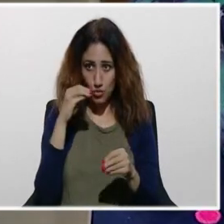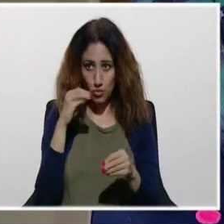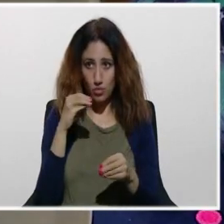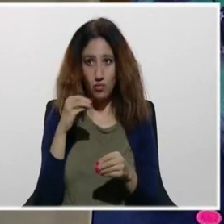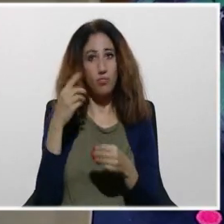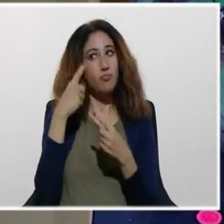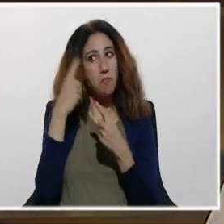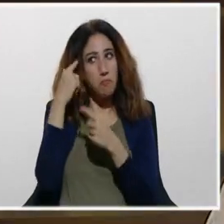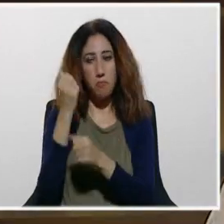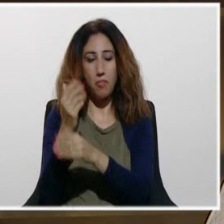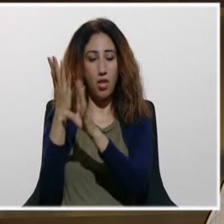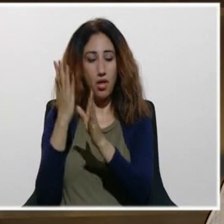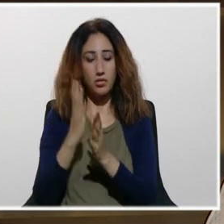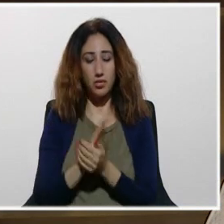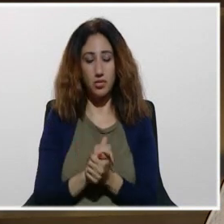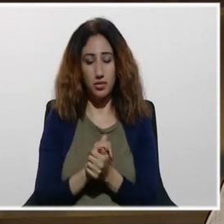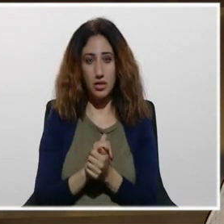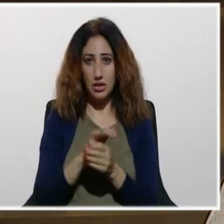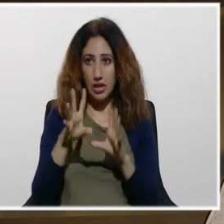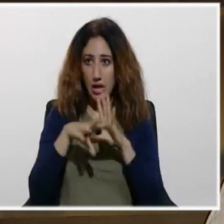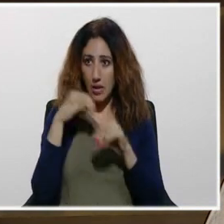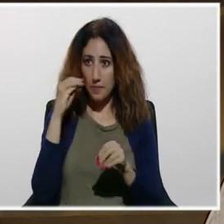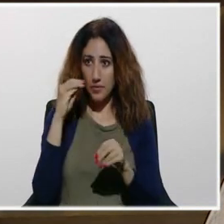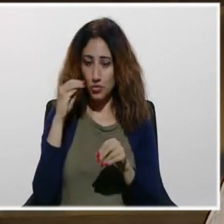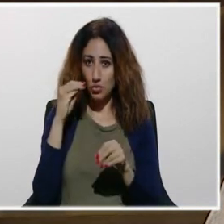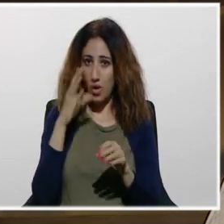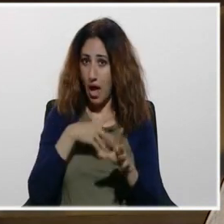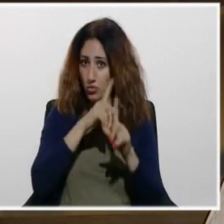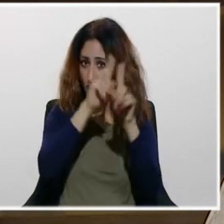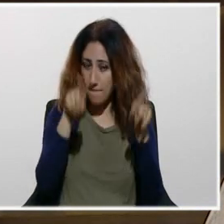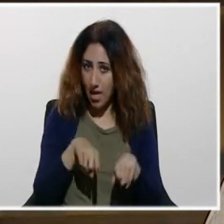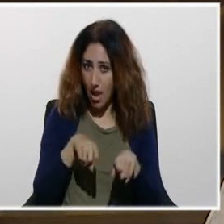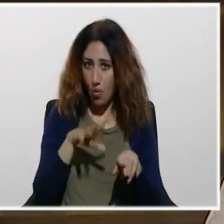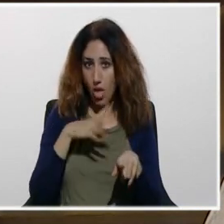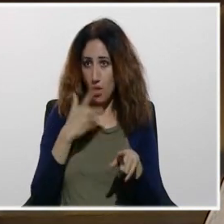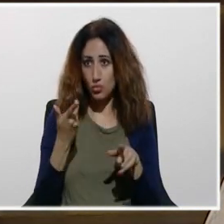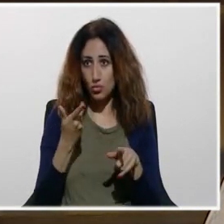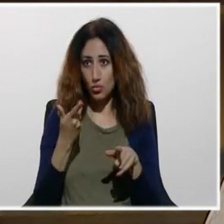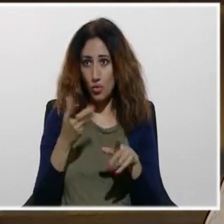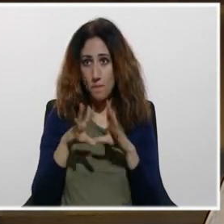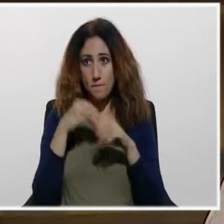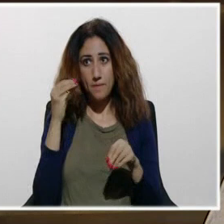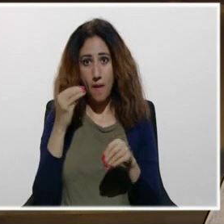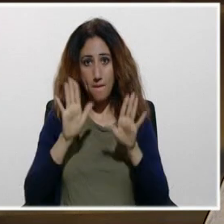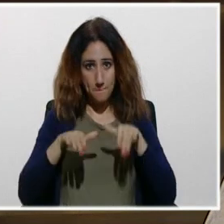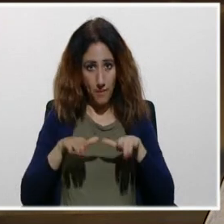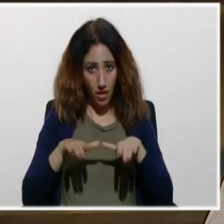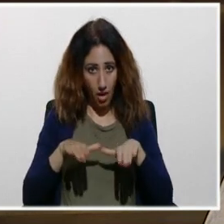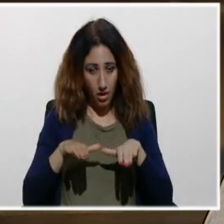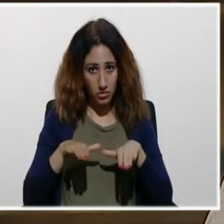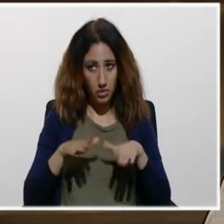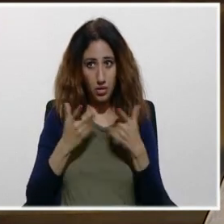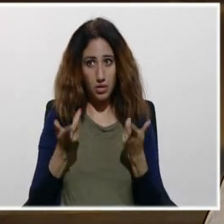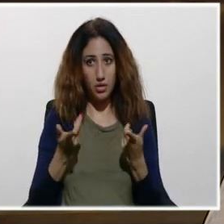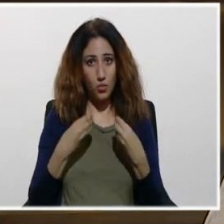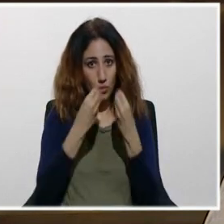تشوفوه ان شاء الله، وممكن نشوف مشروع تاني اذا موضوع البقاله مش نافع معاكي، ممكن نشوف لك مشروع مكنه خياطه ونمولها لك